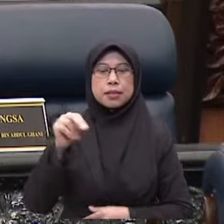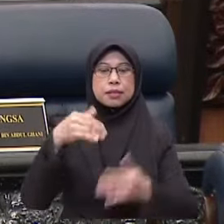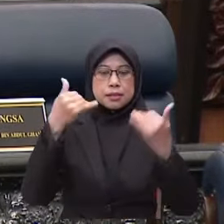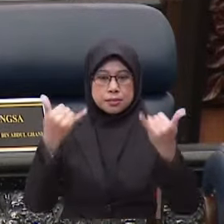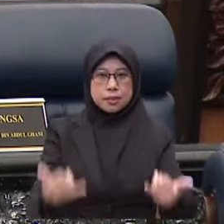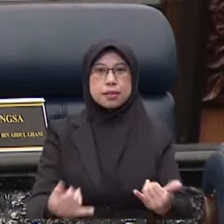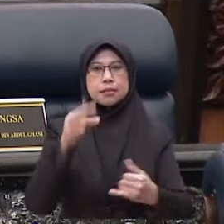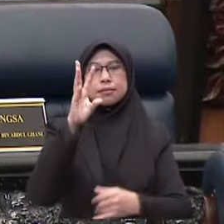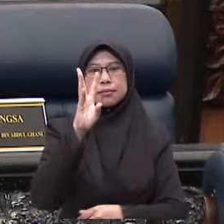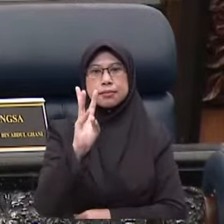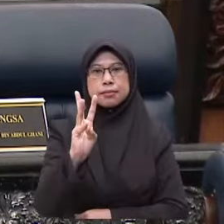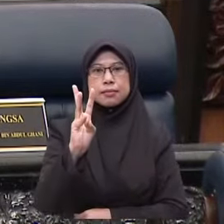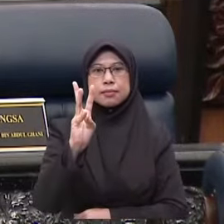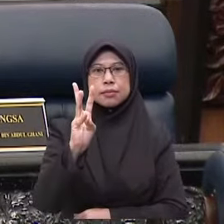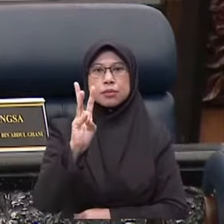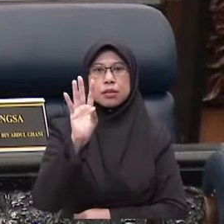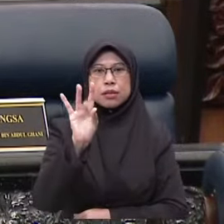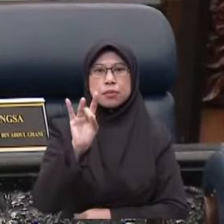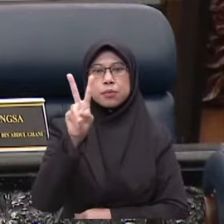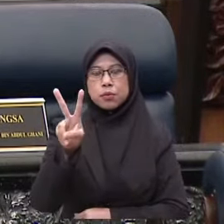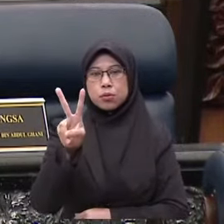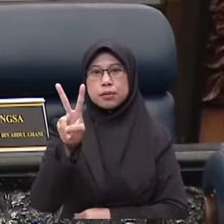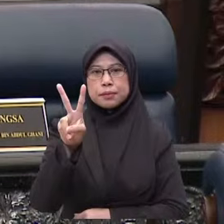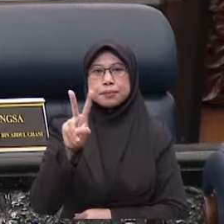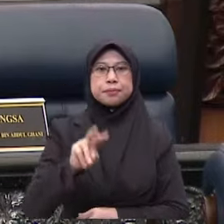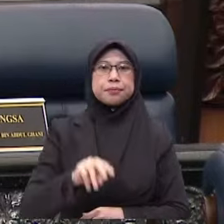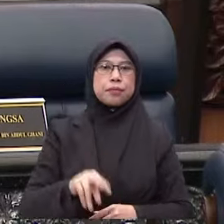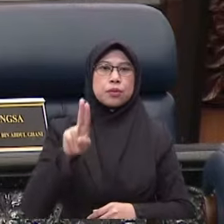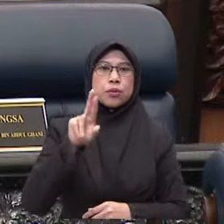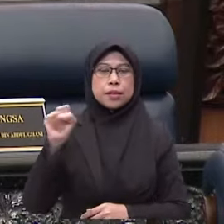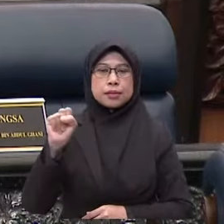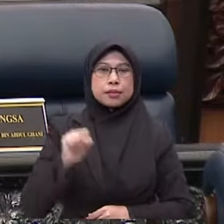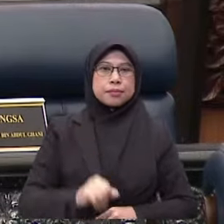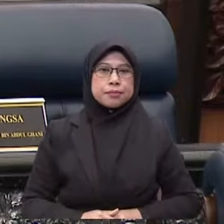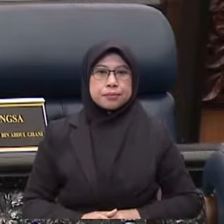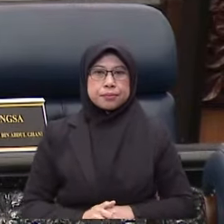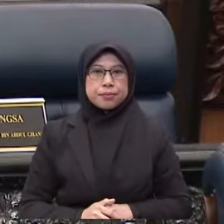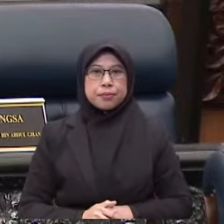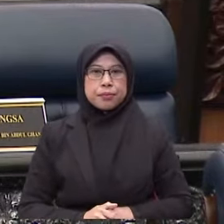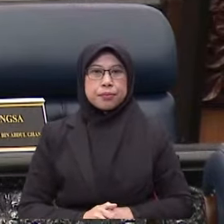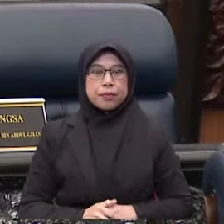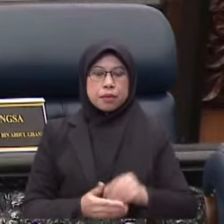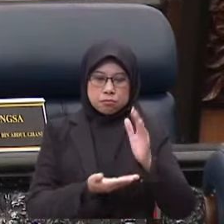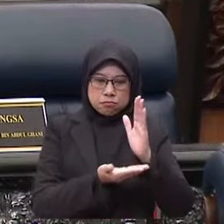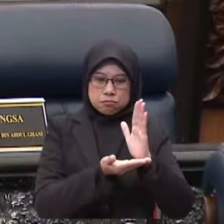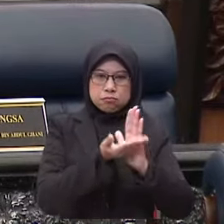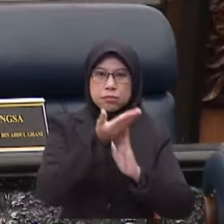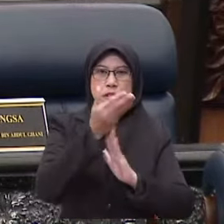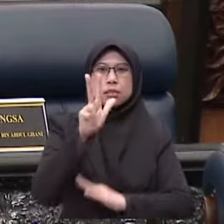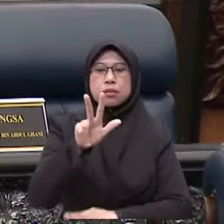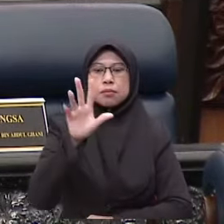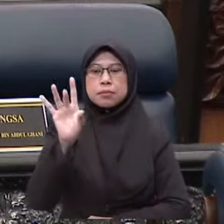sekarang 680 us peran peningkatan